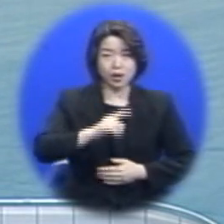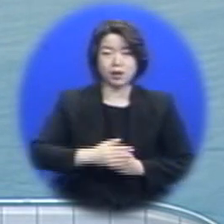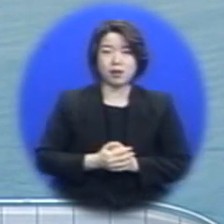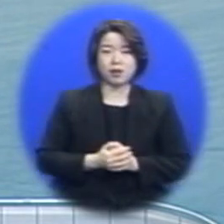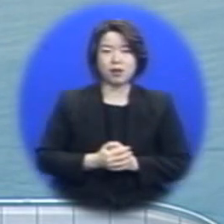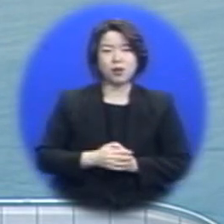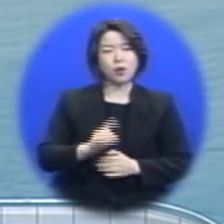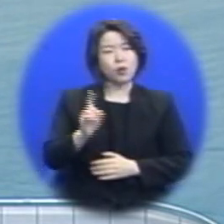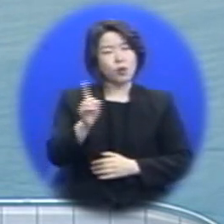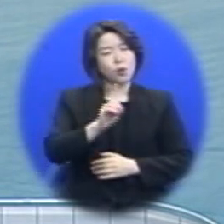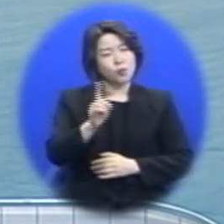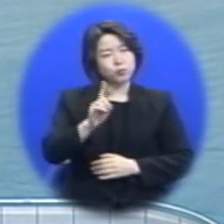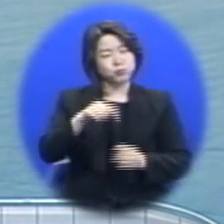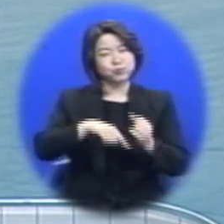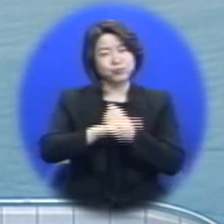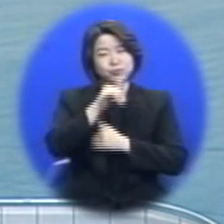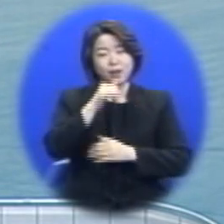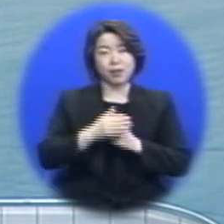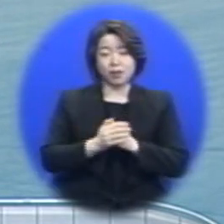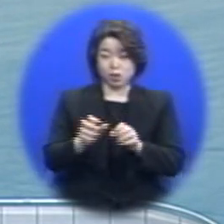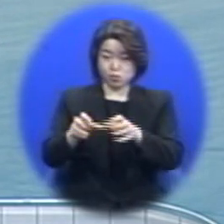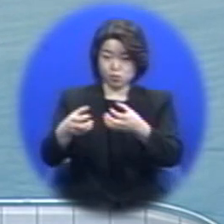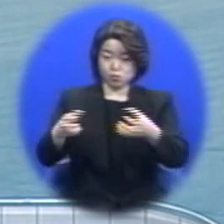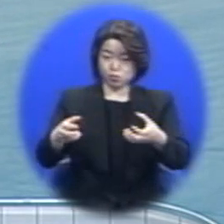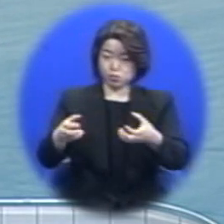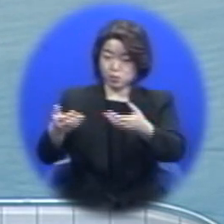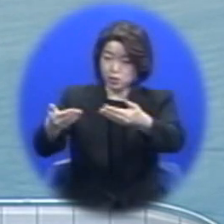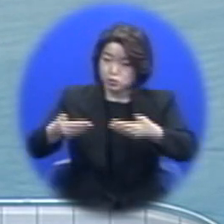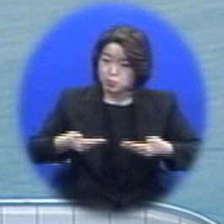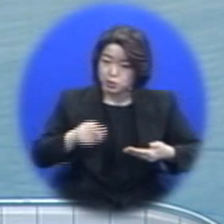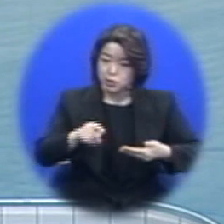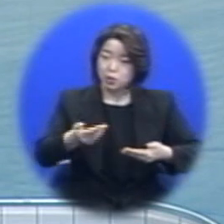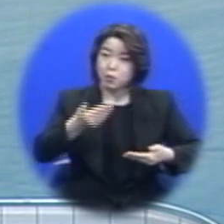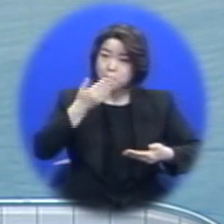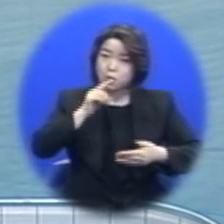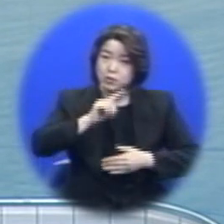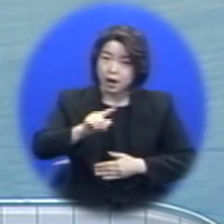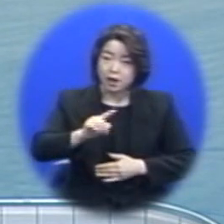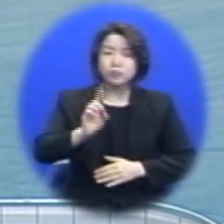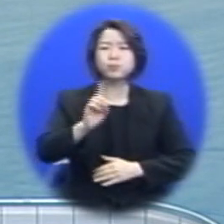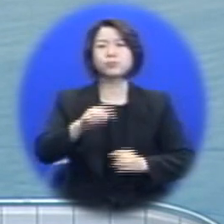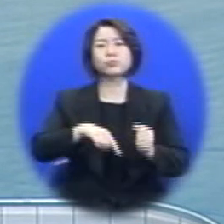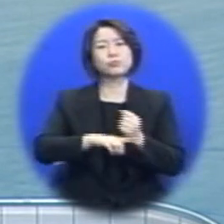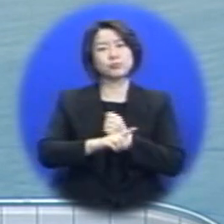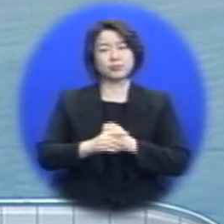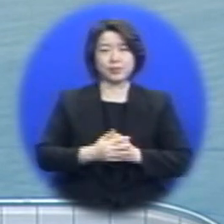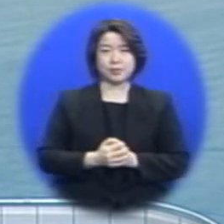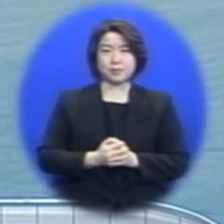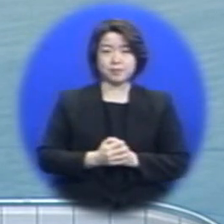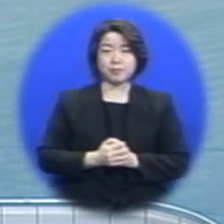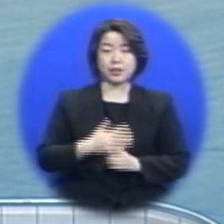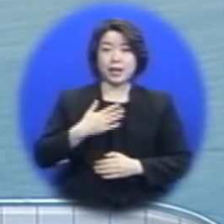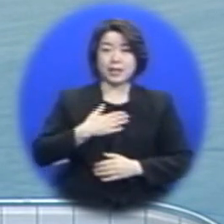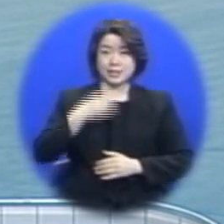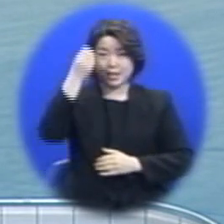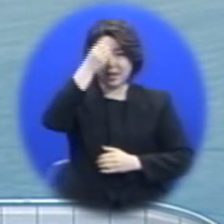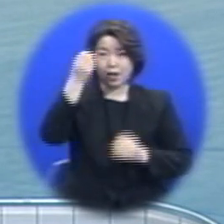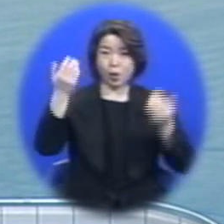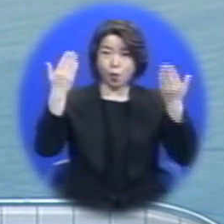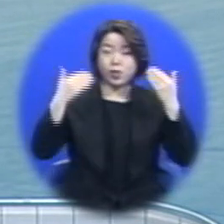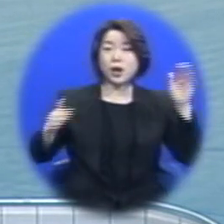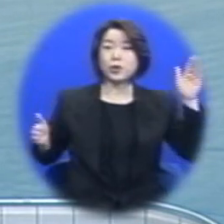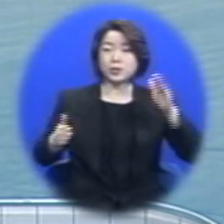도대체 그게 무슨 뜻이죠? 두루마리를 주면서 이것을 받아 먹으라는 겁니다. 제가 고등학교 다닐 때